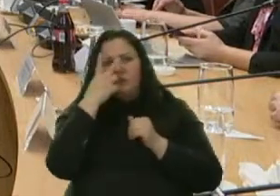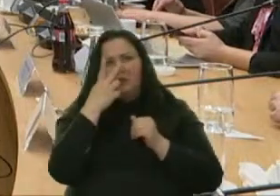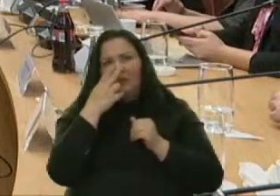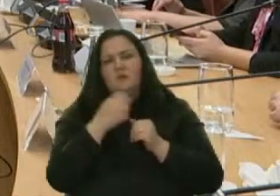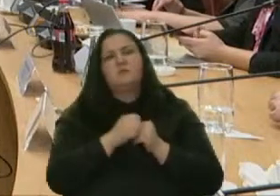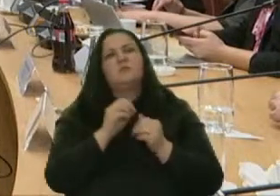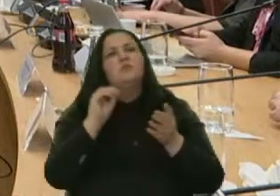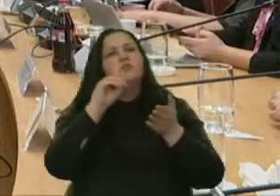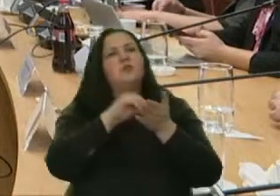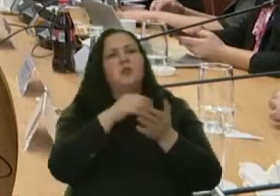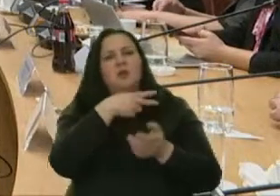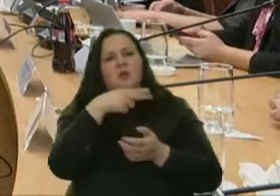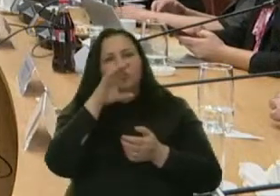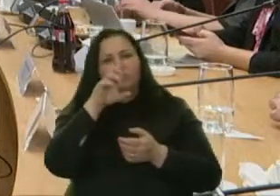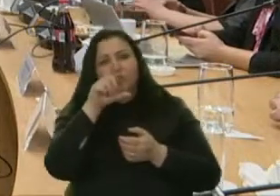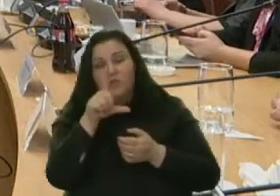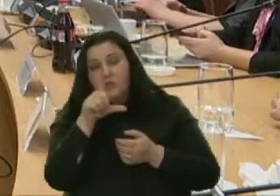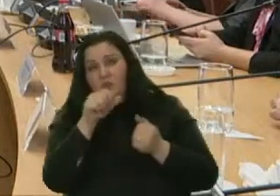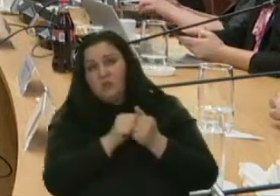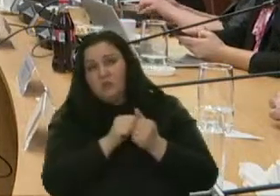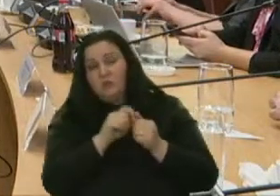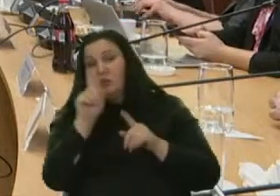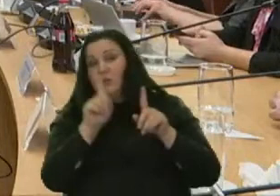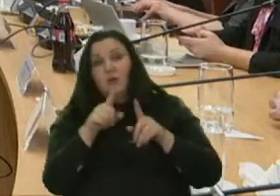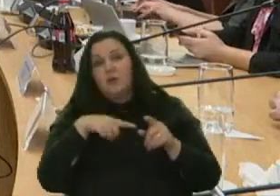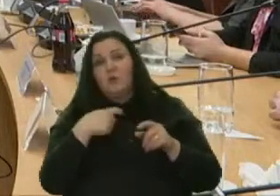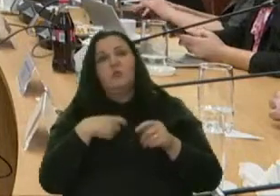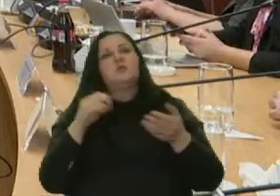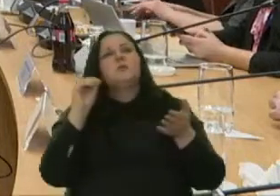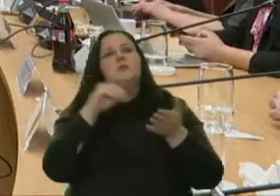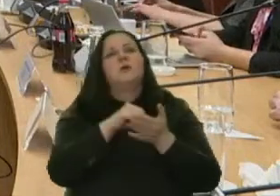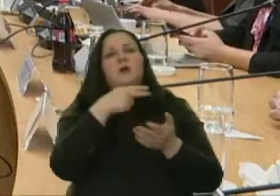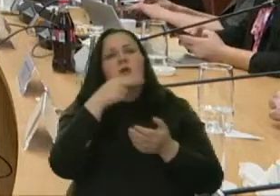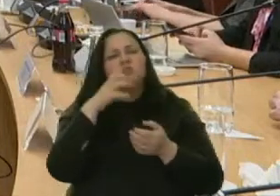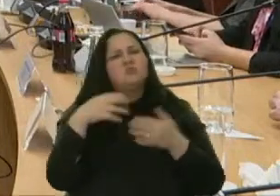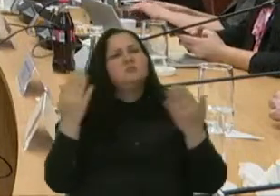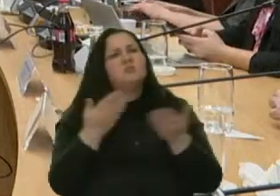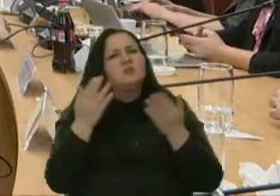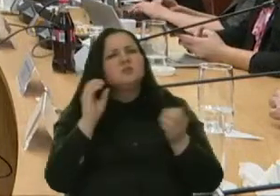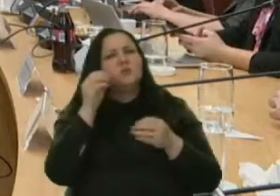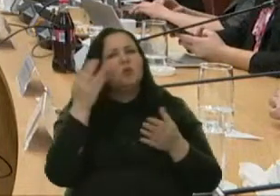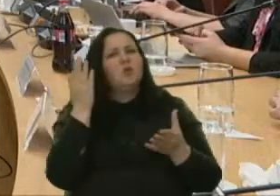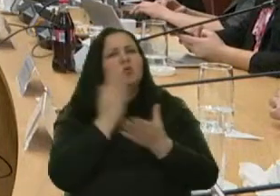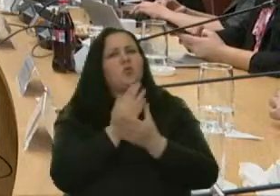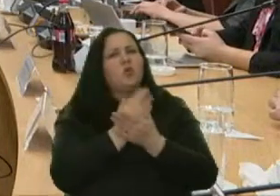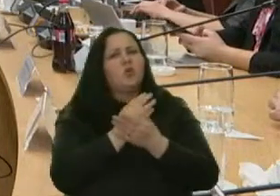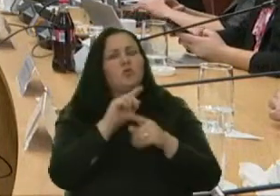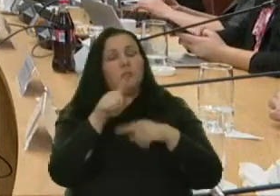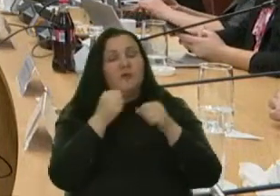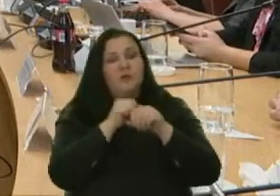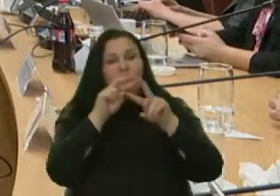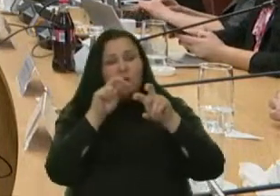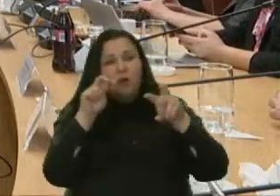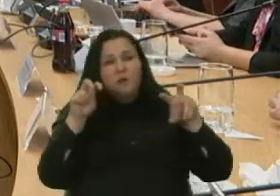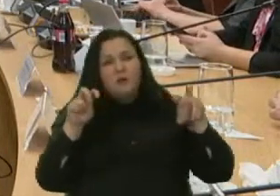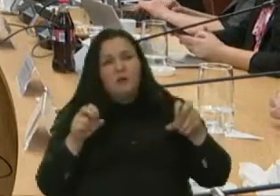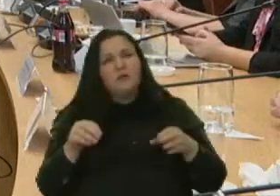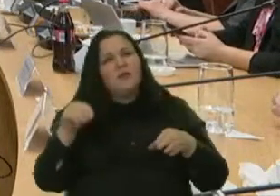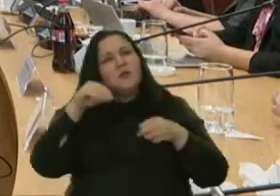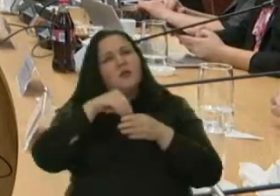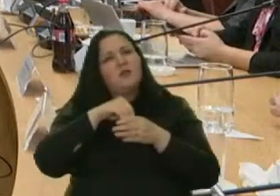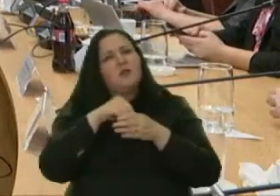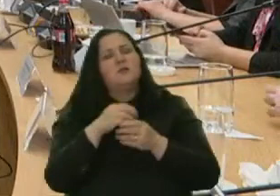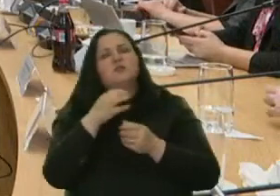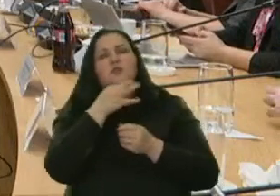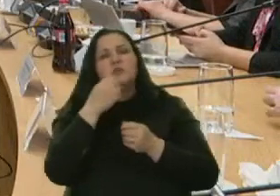aplica HCL ul și atunci câștigăm un time out dacă nu putem aplica HCL ul grăbiți vă Să ne puneți un document pe masă după ce faceți analiza riguroasă de încadrare și spuneți